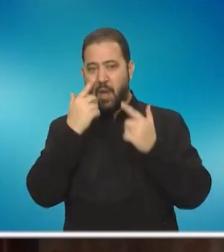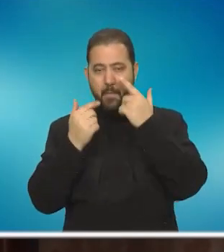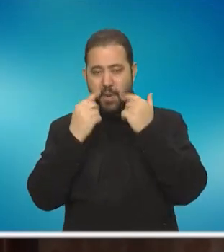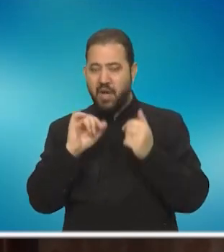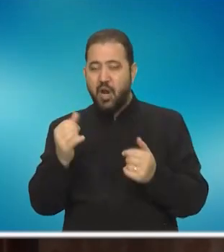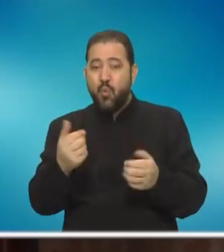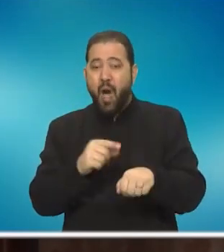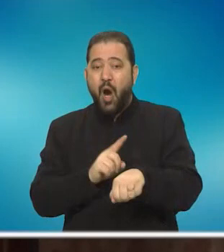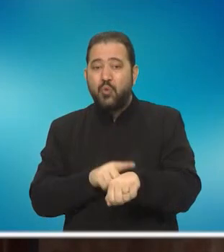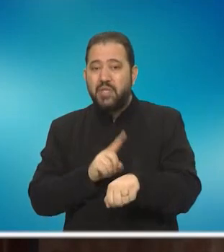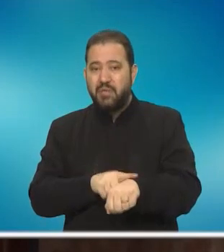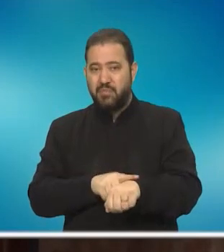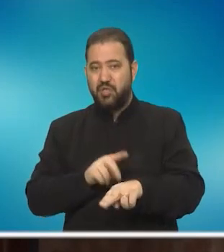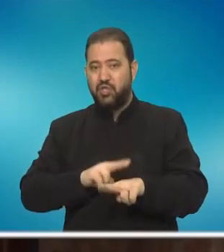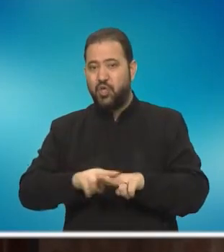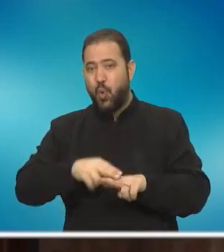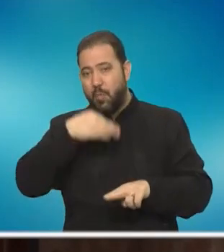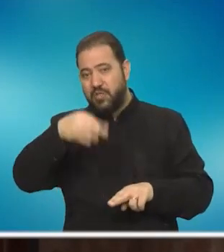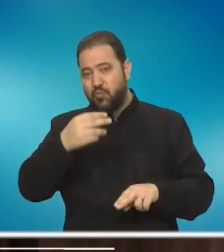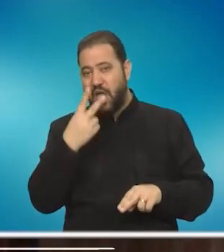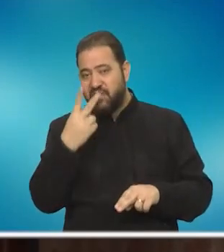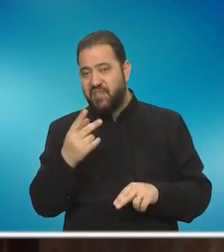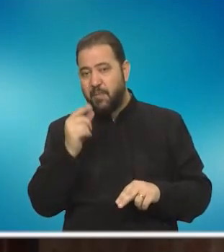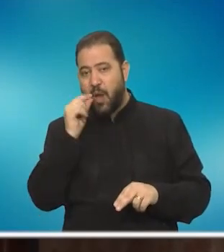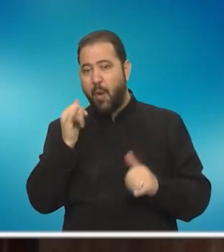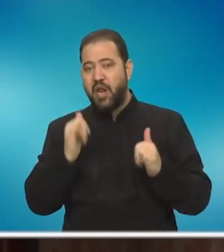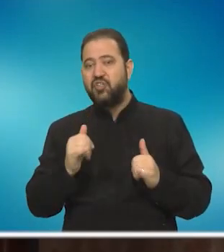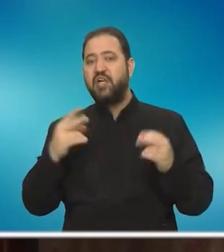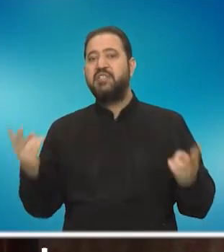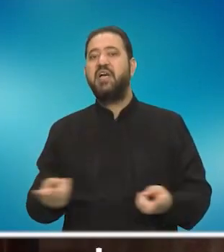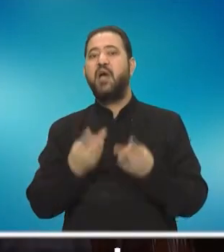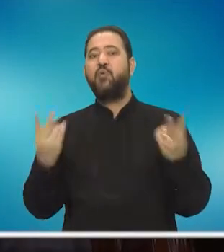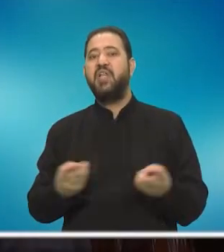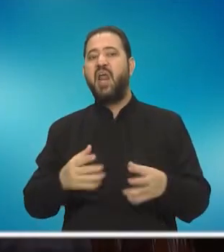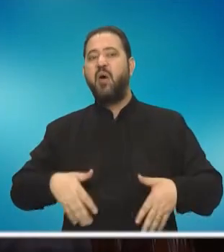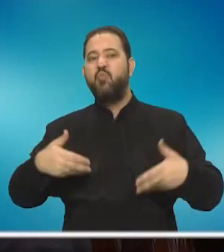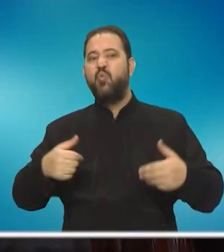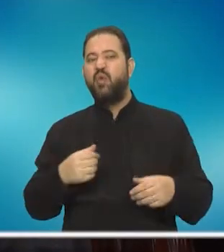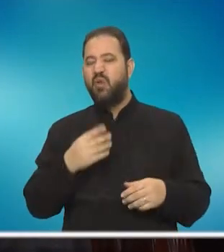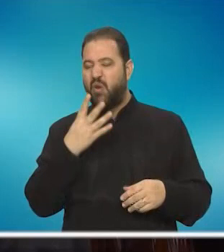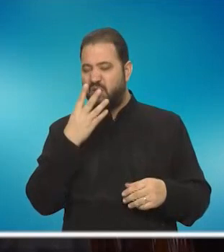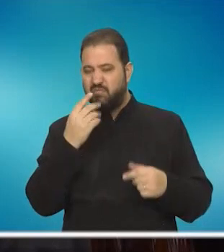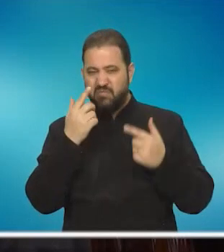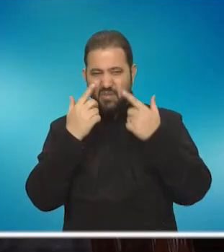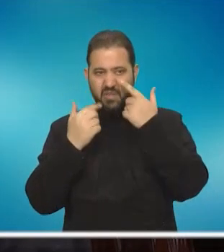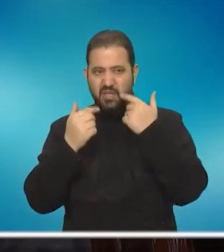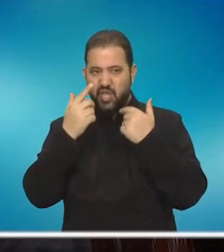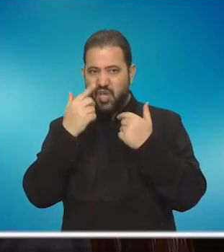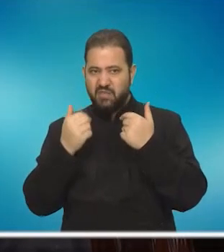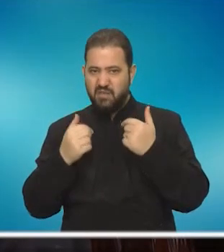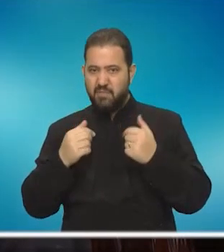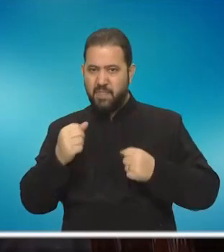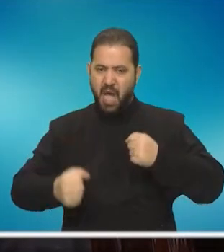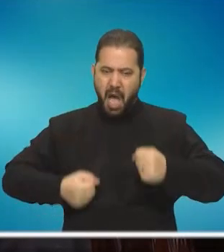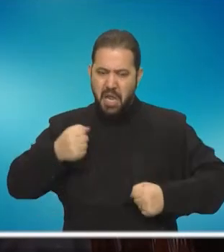frumos spuneați mai devreme, vedem la oamenii această căutare a bucuriilor triste. Alergăm de dimineața până